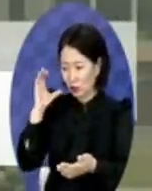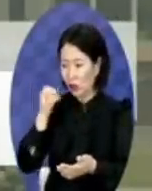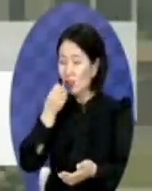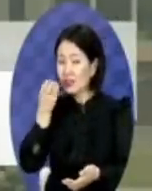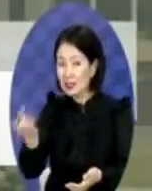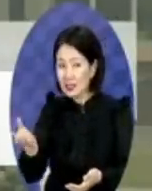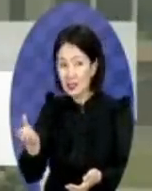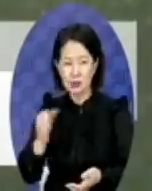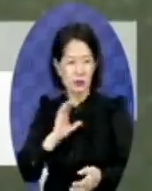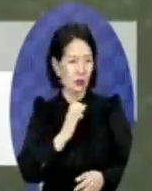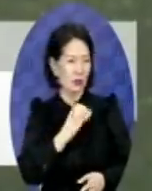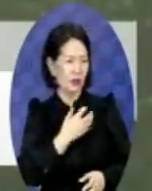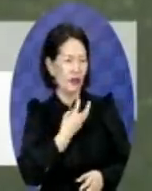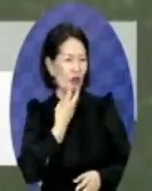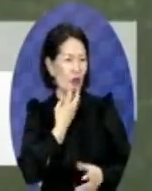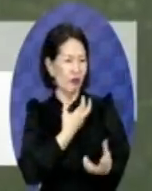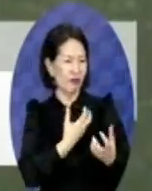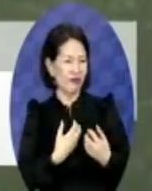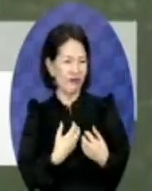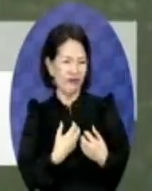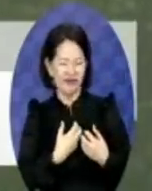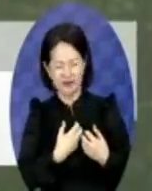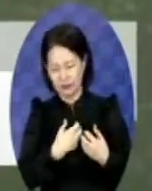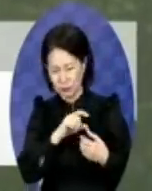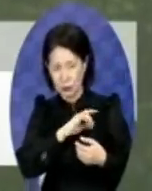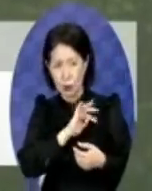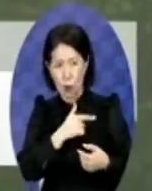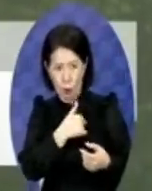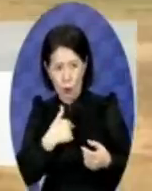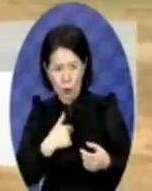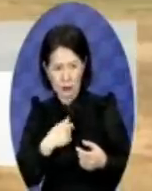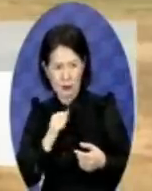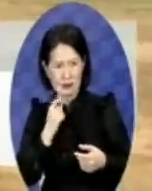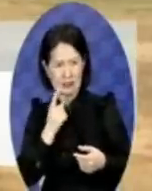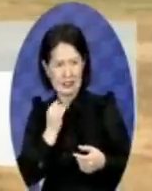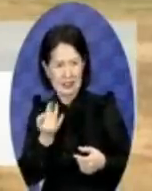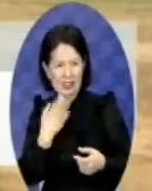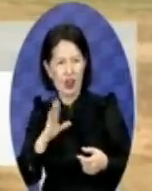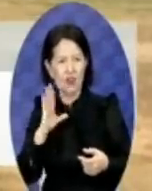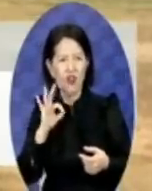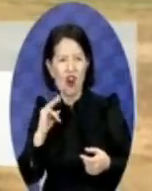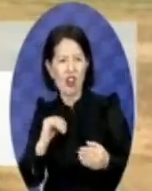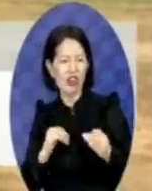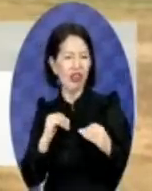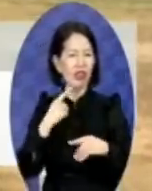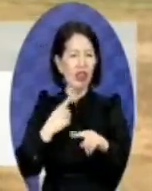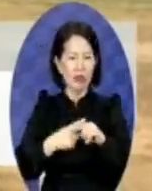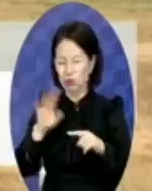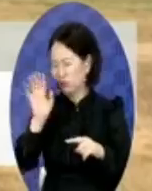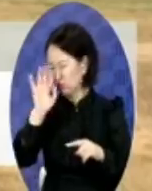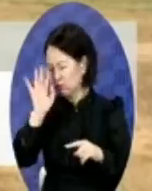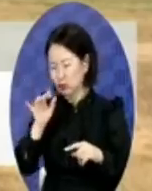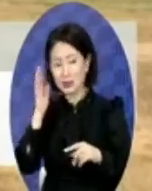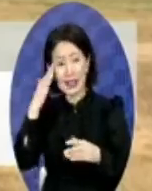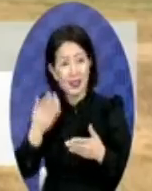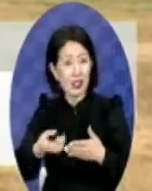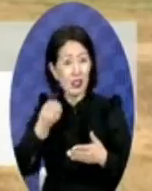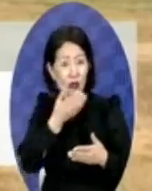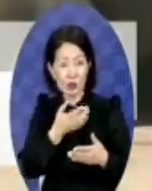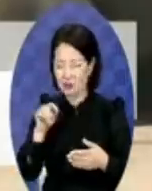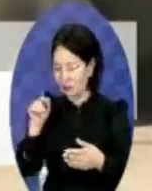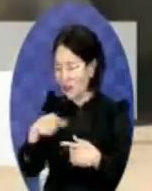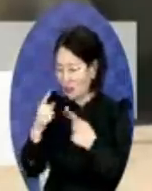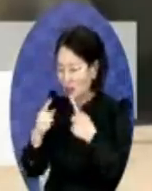байсан. Гэхдээ Сөүл эрх өрөгчдийн хувьд бол өөрт ногдох хувийг 1:80 бонус хэтрүүлэхгүй байх санал тавьж, за сая